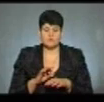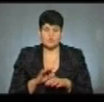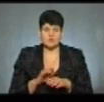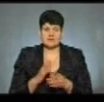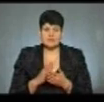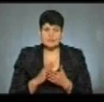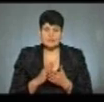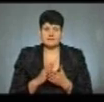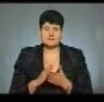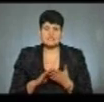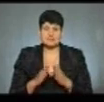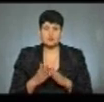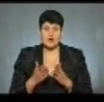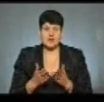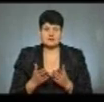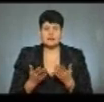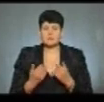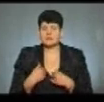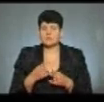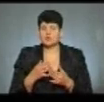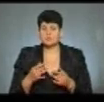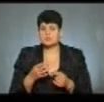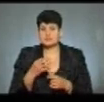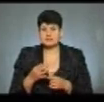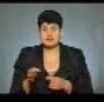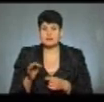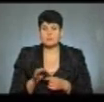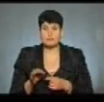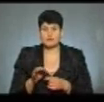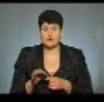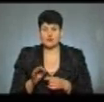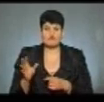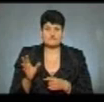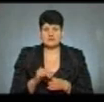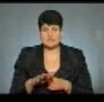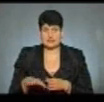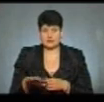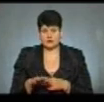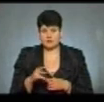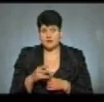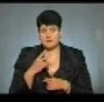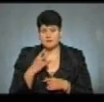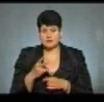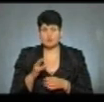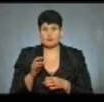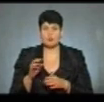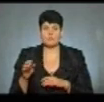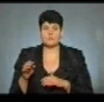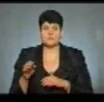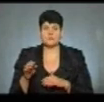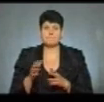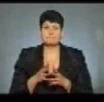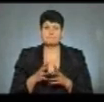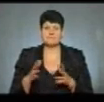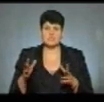тобто є певна якась ситуація. Але ми не можемо сказати це про буквально всі території. Тобто, як ми бачимо, під процесом